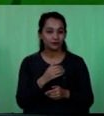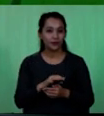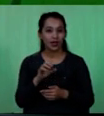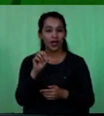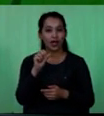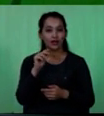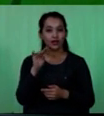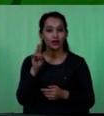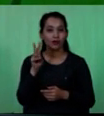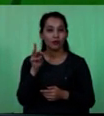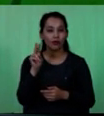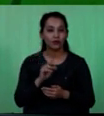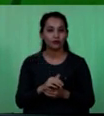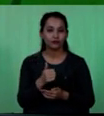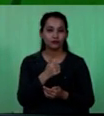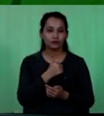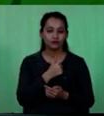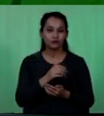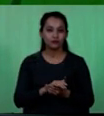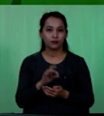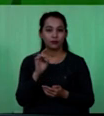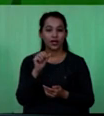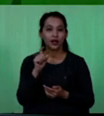Achinmoq, rahmi kelmoq,